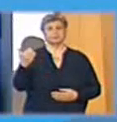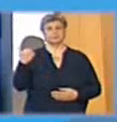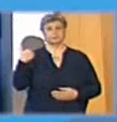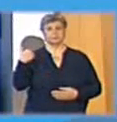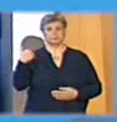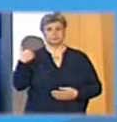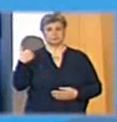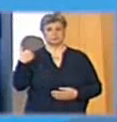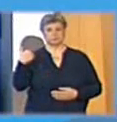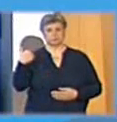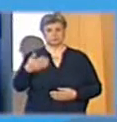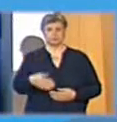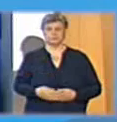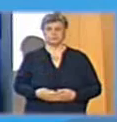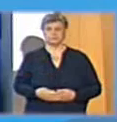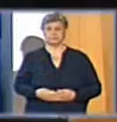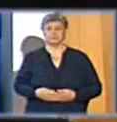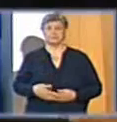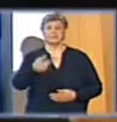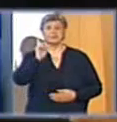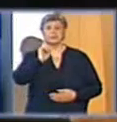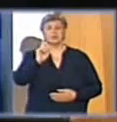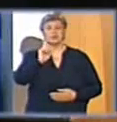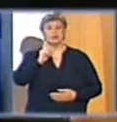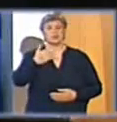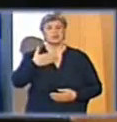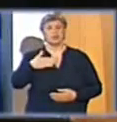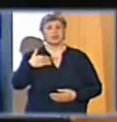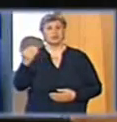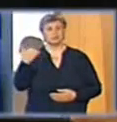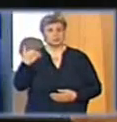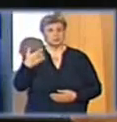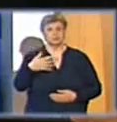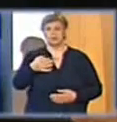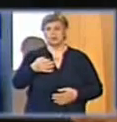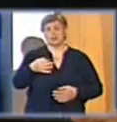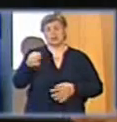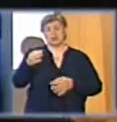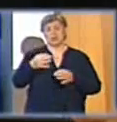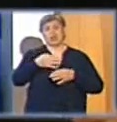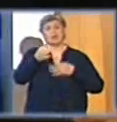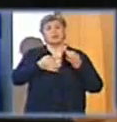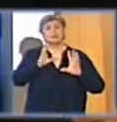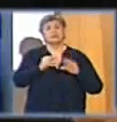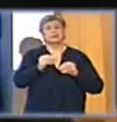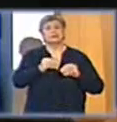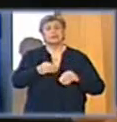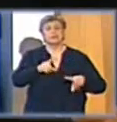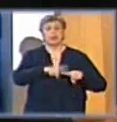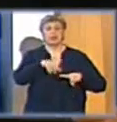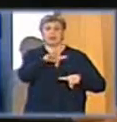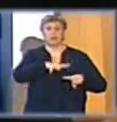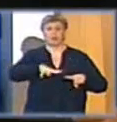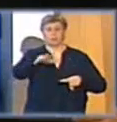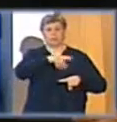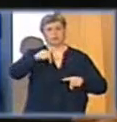Θα ήθελα να σας ρωτήσω, Μάνη από Euro Today, εκτός από το ελληνικό που υπογράφεται σήμερα το MOU, ποιες άλλες